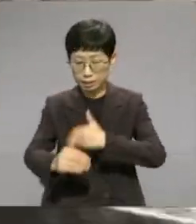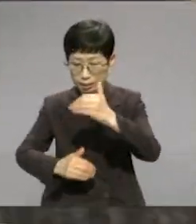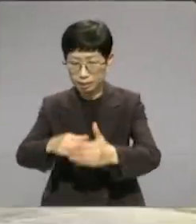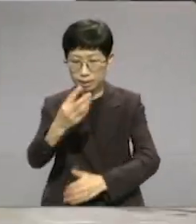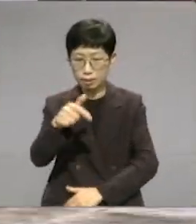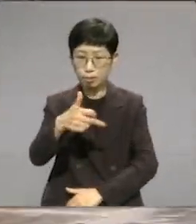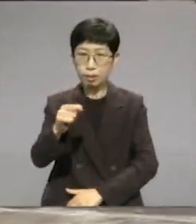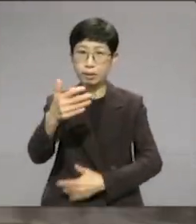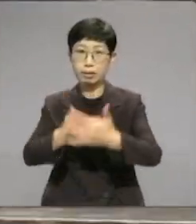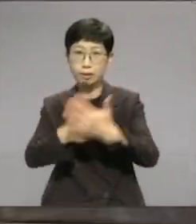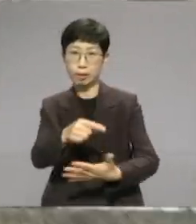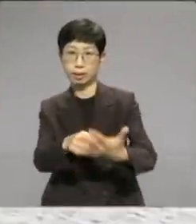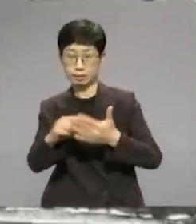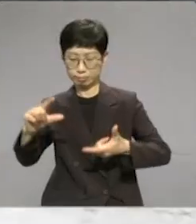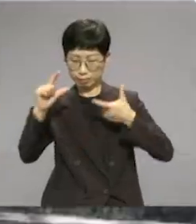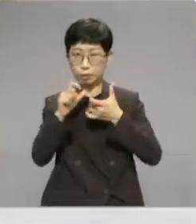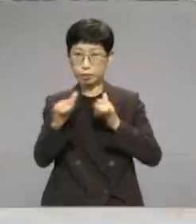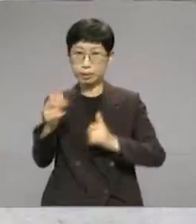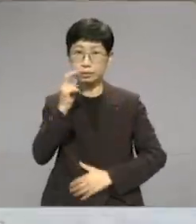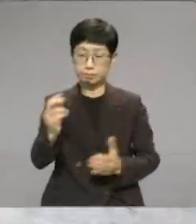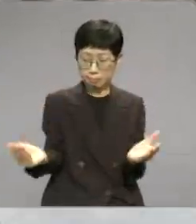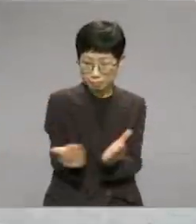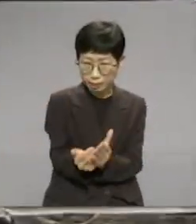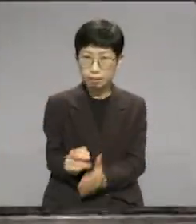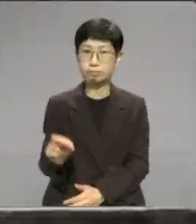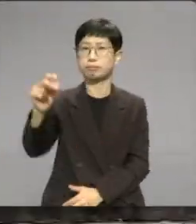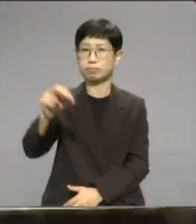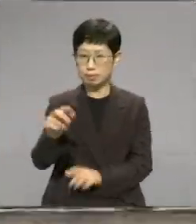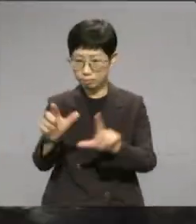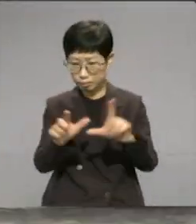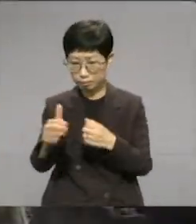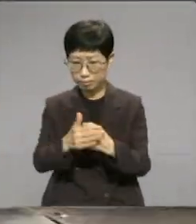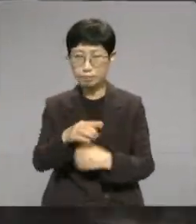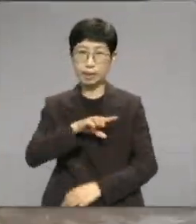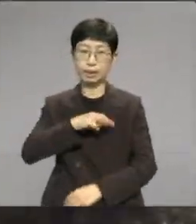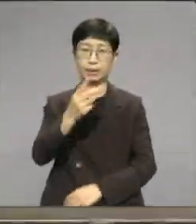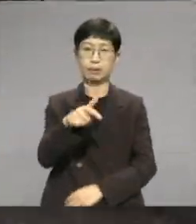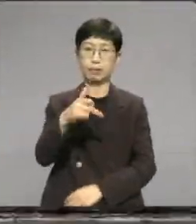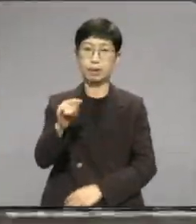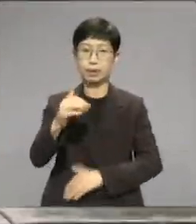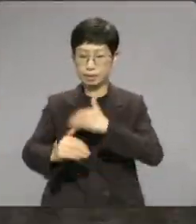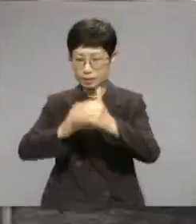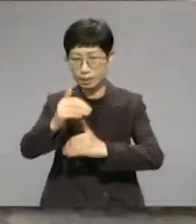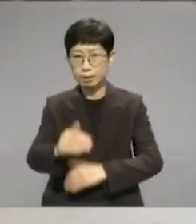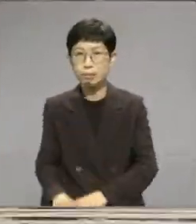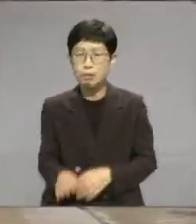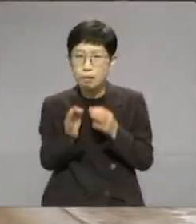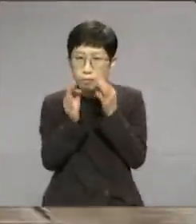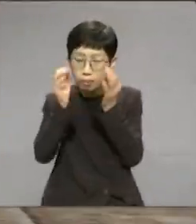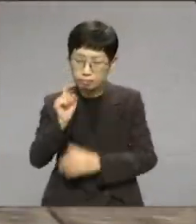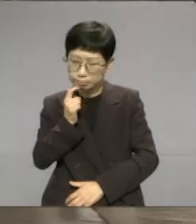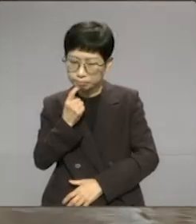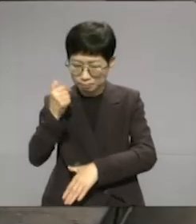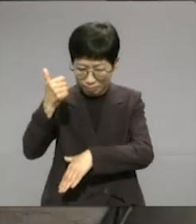시리즈의 주인공 로키가 음악에 맞춰 오르는 장면 때문에 로키 계단으로도 불리는데요. 노력과 끈기를 통해